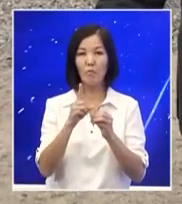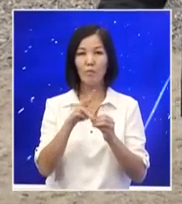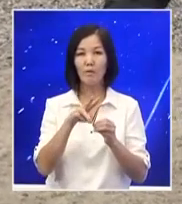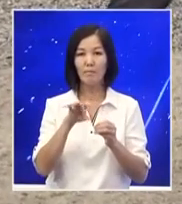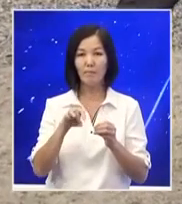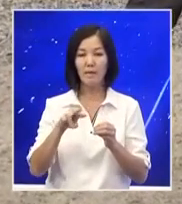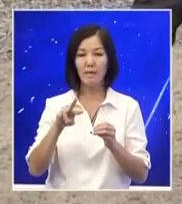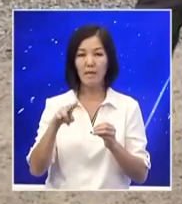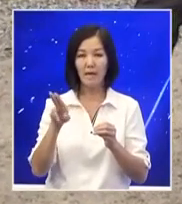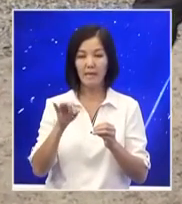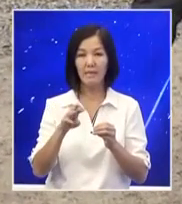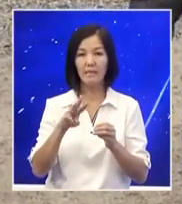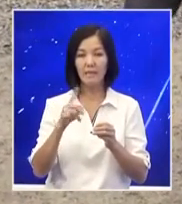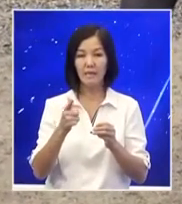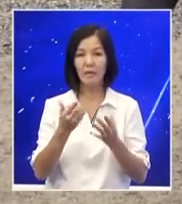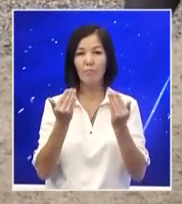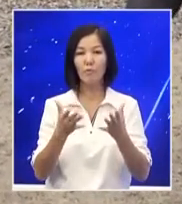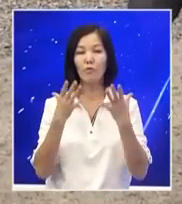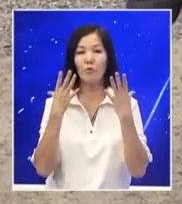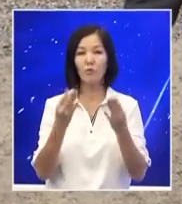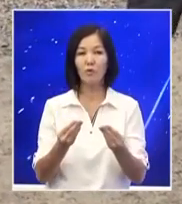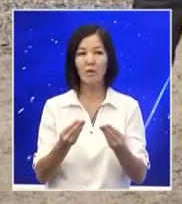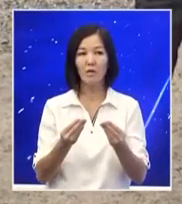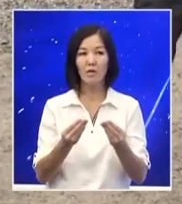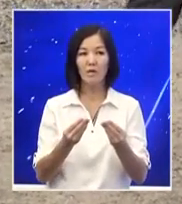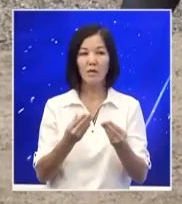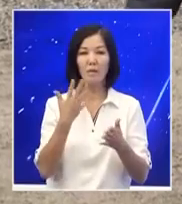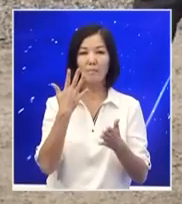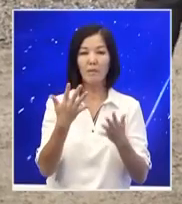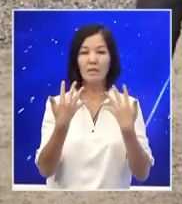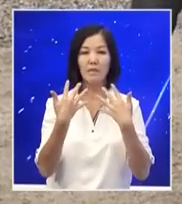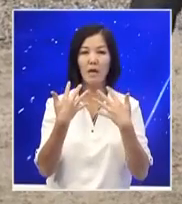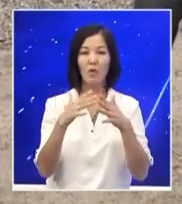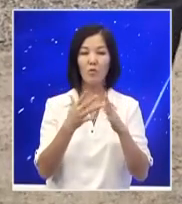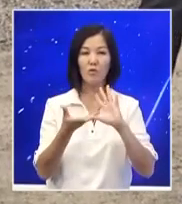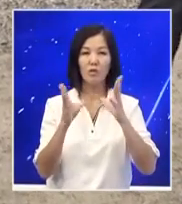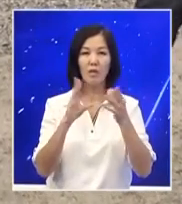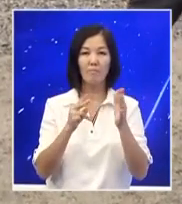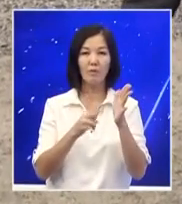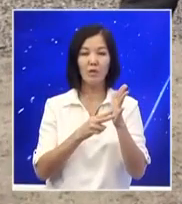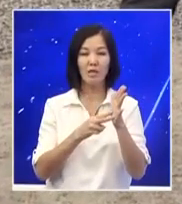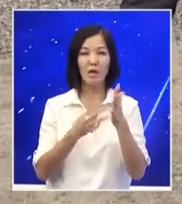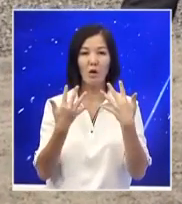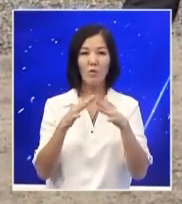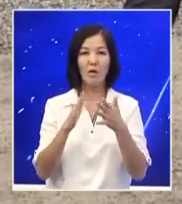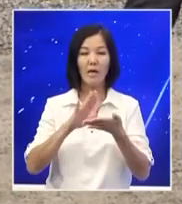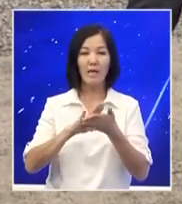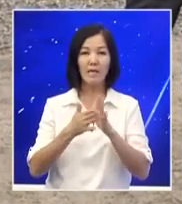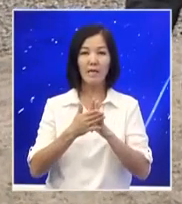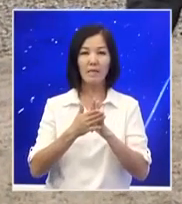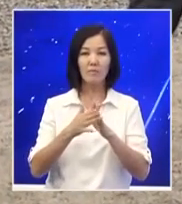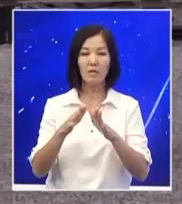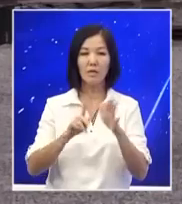бил. Бүгінгі таңда уже біз мына 5 ауылға, 7 ауыл өзі, 5 ауылға келісім шарт отырып